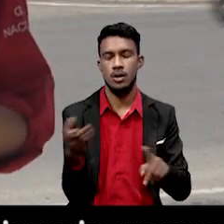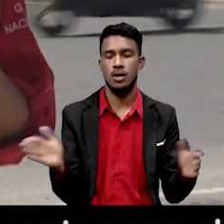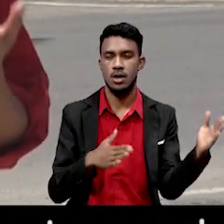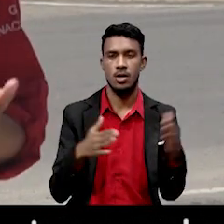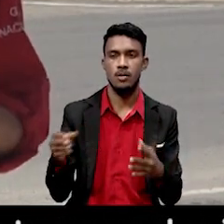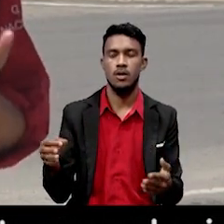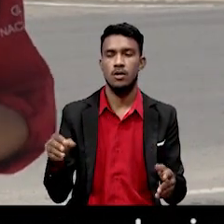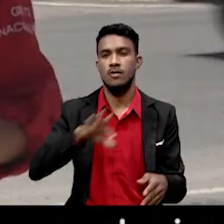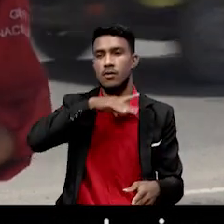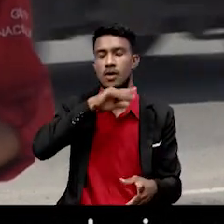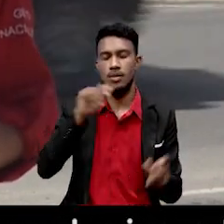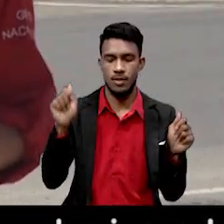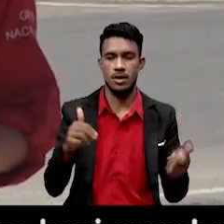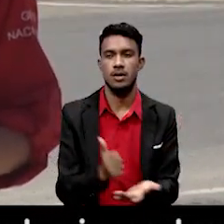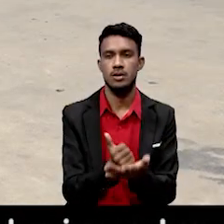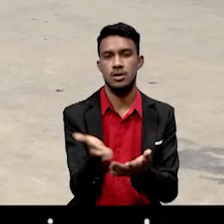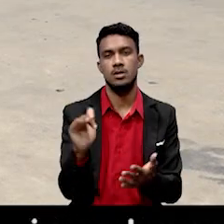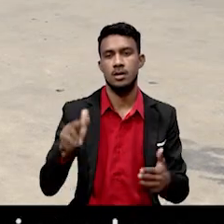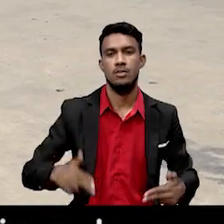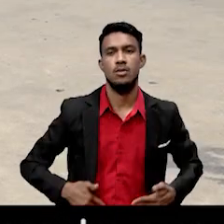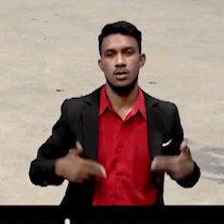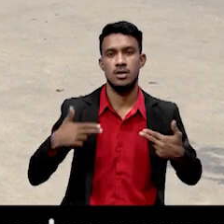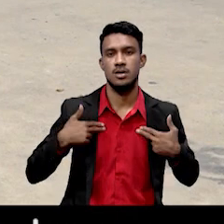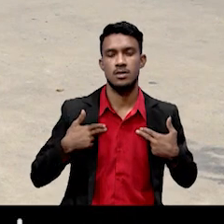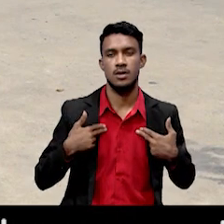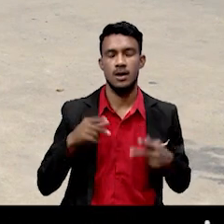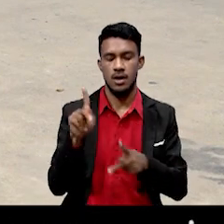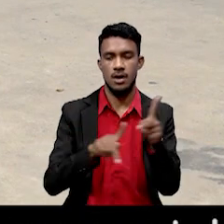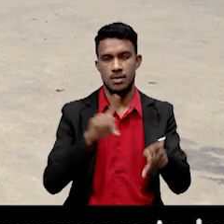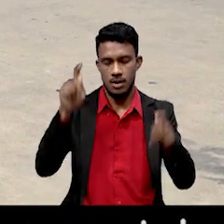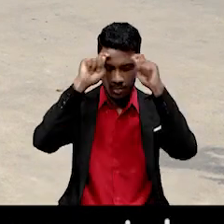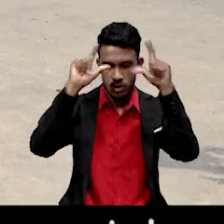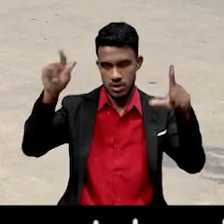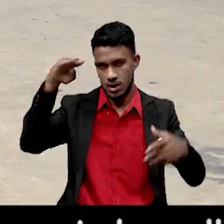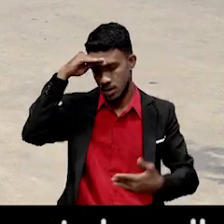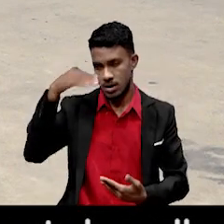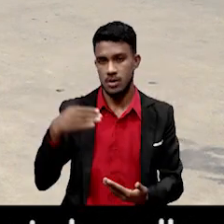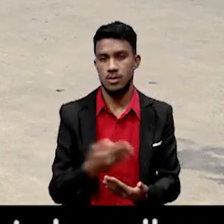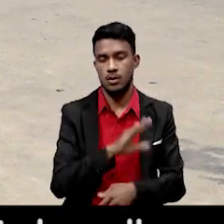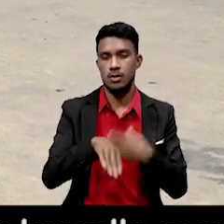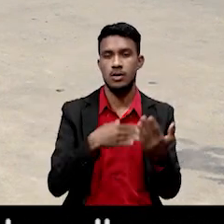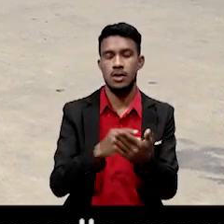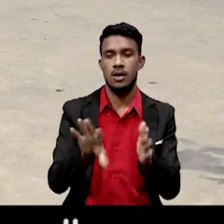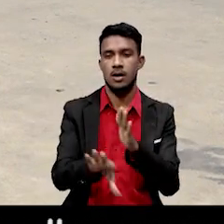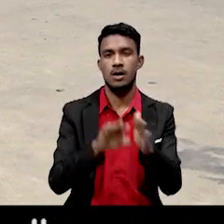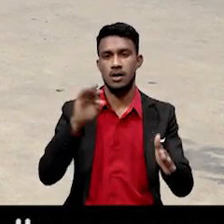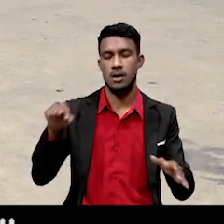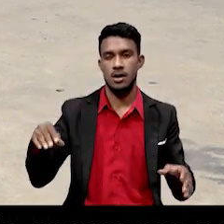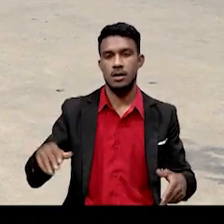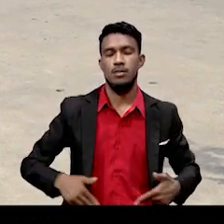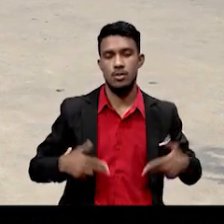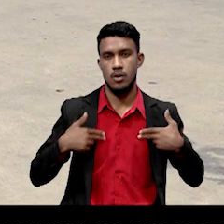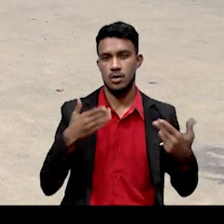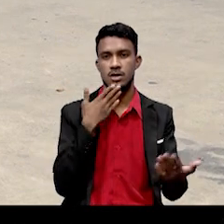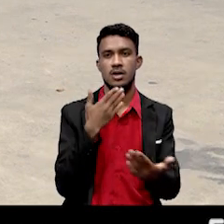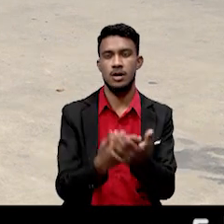ho di sustenta sirani moris. Atu povo Timor Leste ni bela heta moris dia, e da nesa ya nesan trabalho de casa e da ba governo